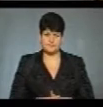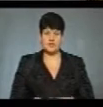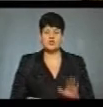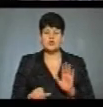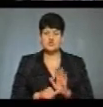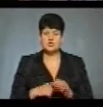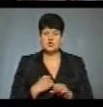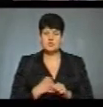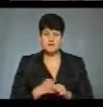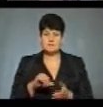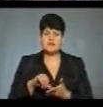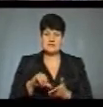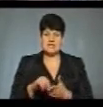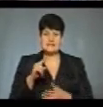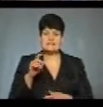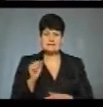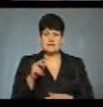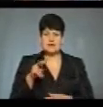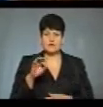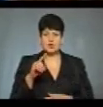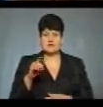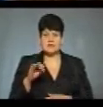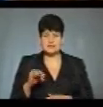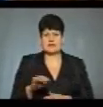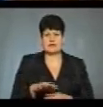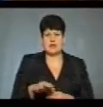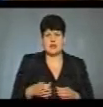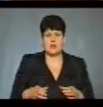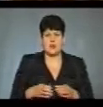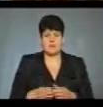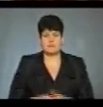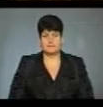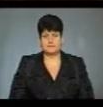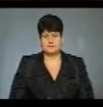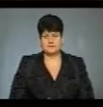на конкурсі представила Залозецька об'єднана територіальна громада.